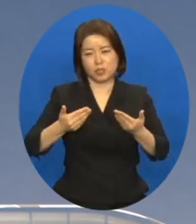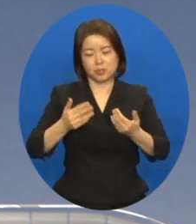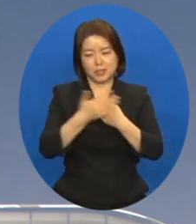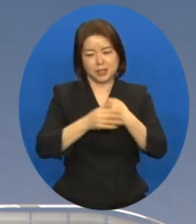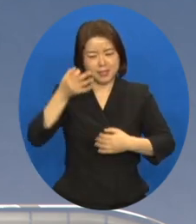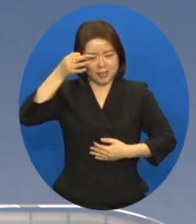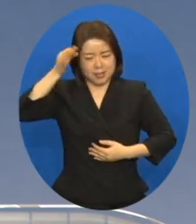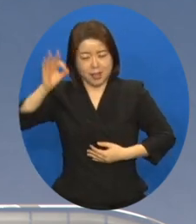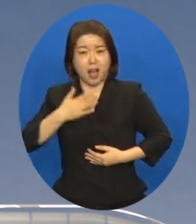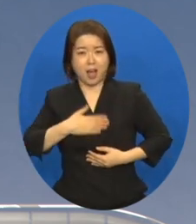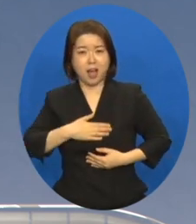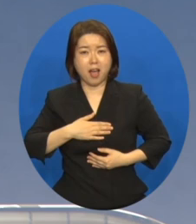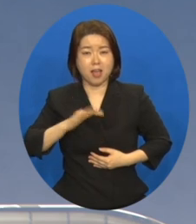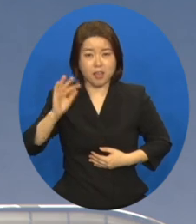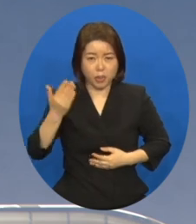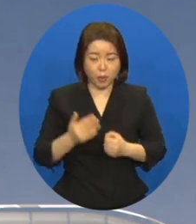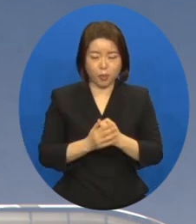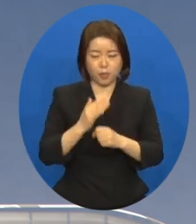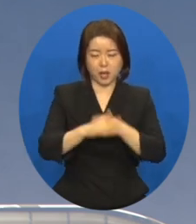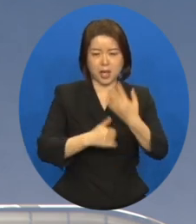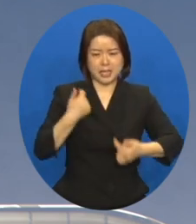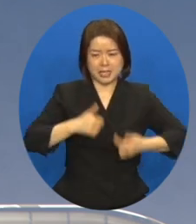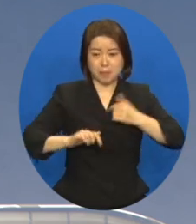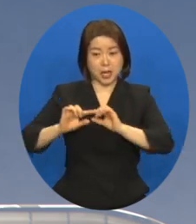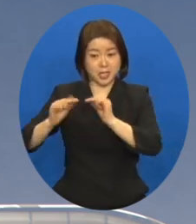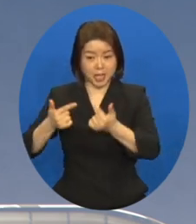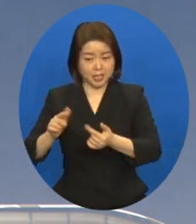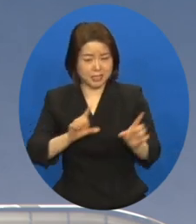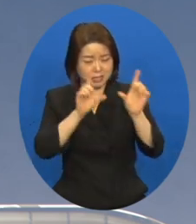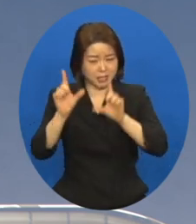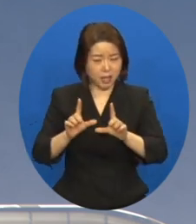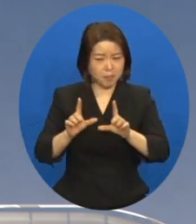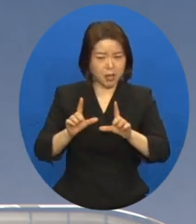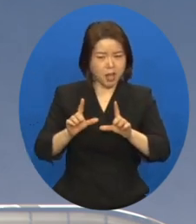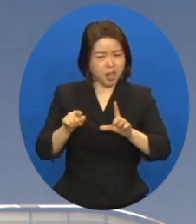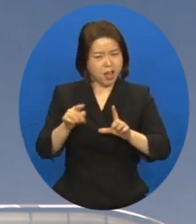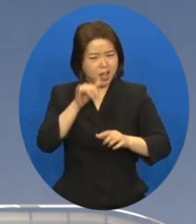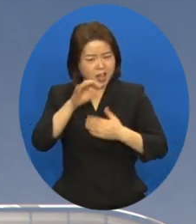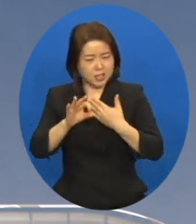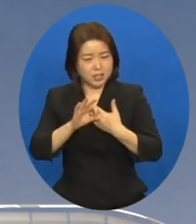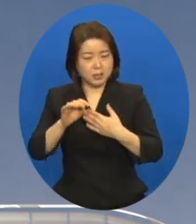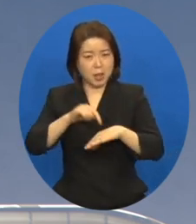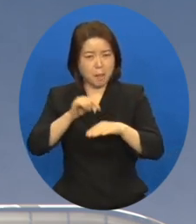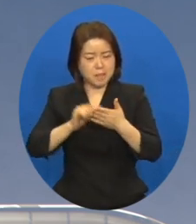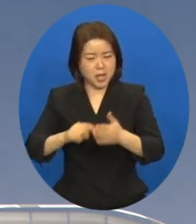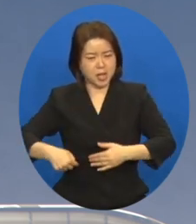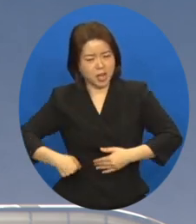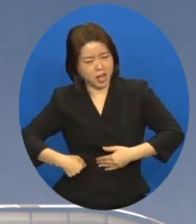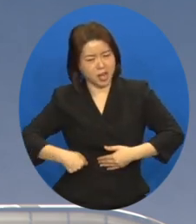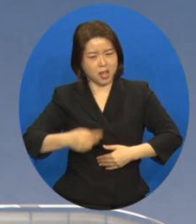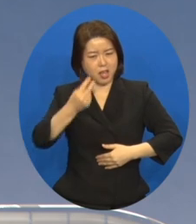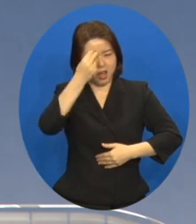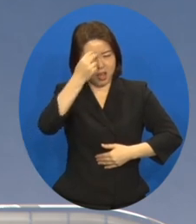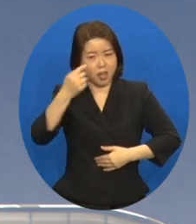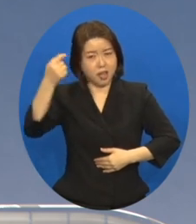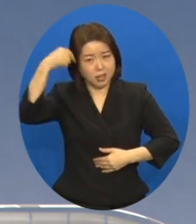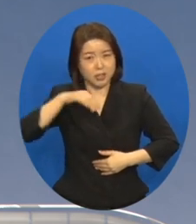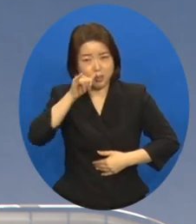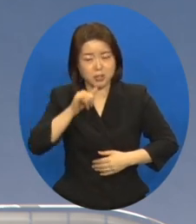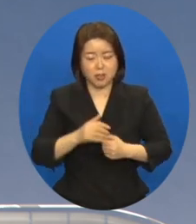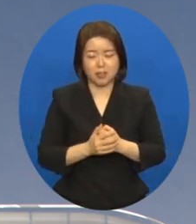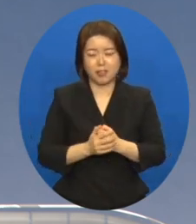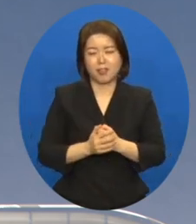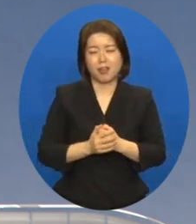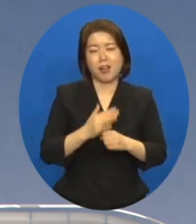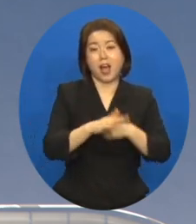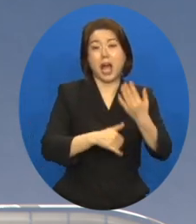깨달아지고 하나님이 기뻐하지 않는 삶을 살면 마음에 성령의 근심이 느껴지고 하나님이 기뻐하는